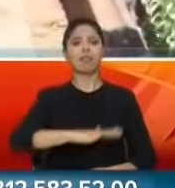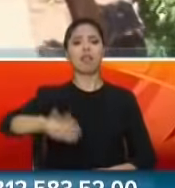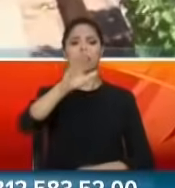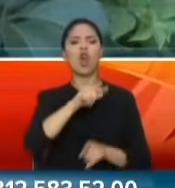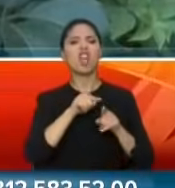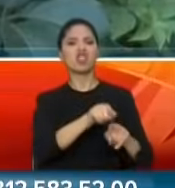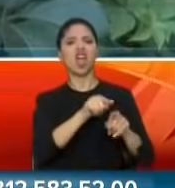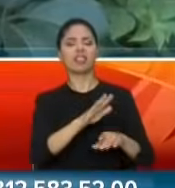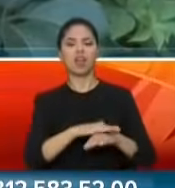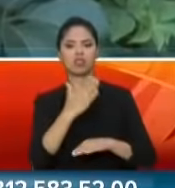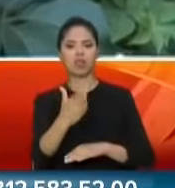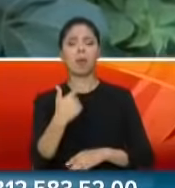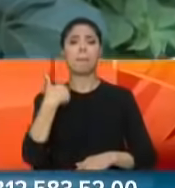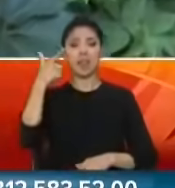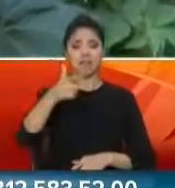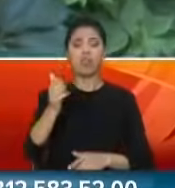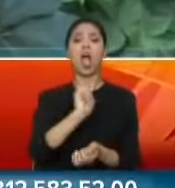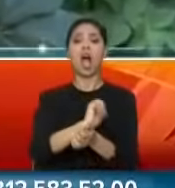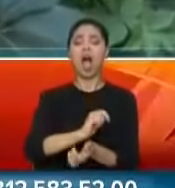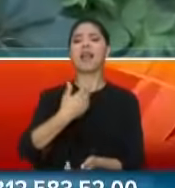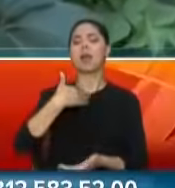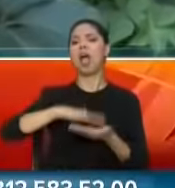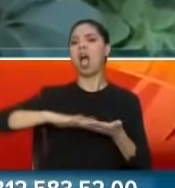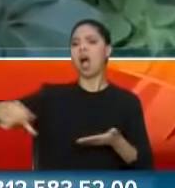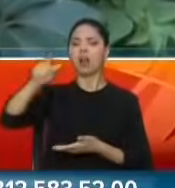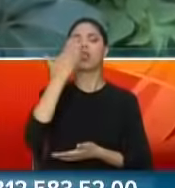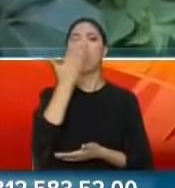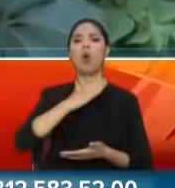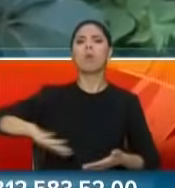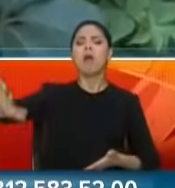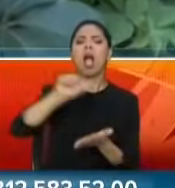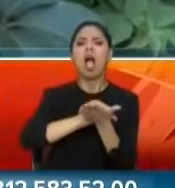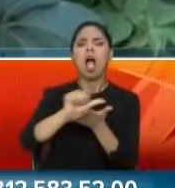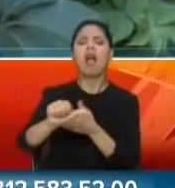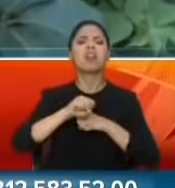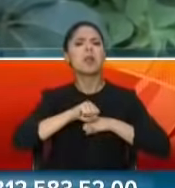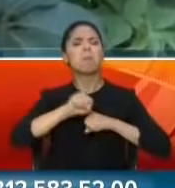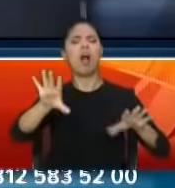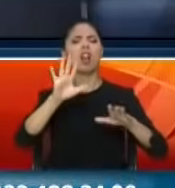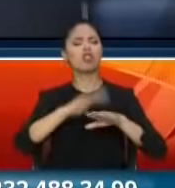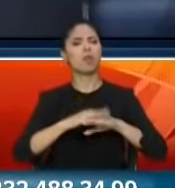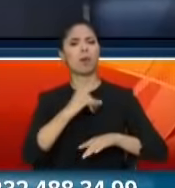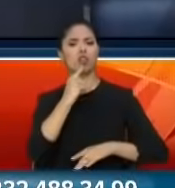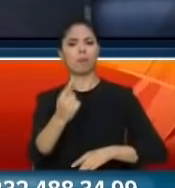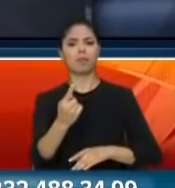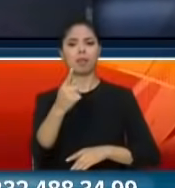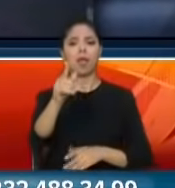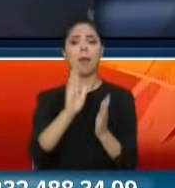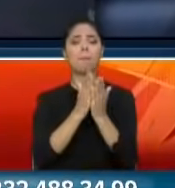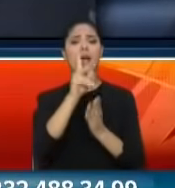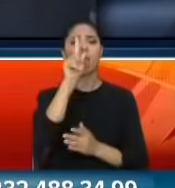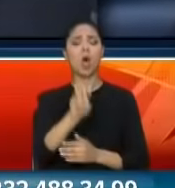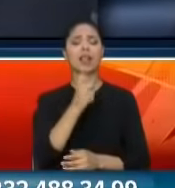da şantaj. Videomu aileme, arkadaşlarıma, okuluma, herkese ifşalayacağını söyledi. Mersin'de yaşayan